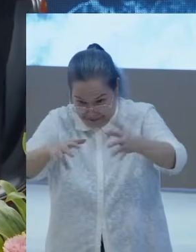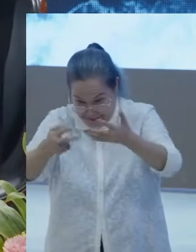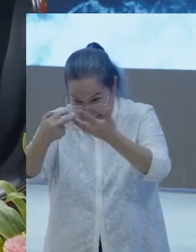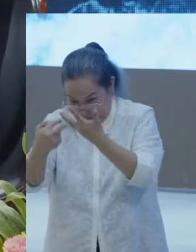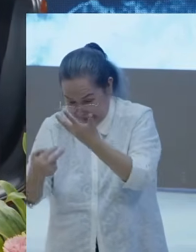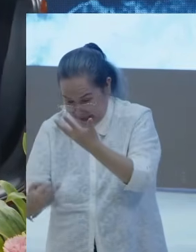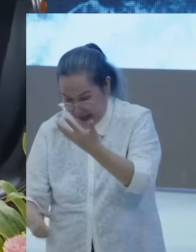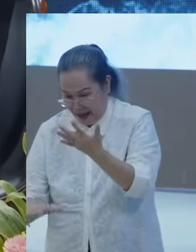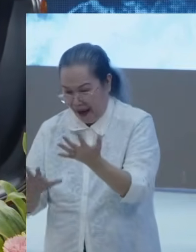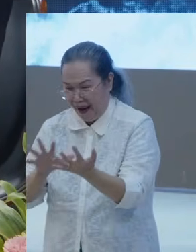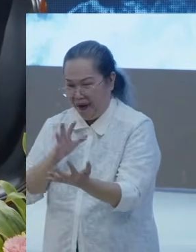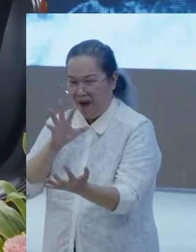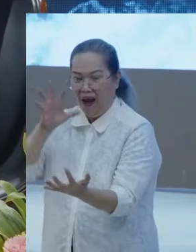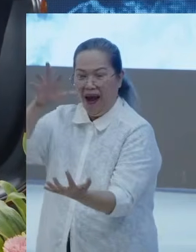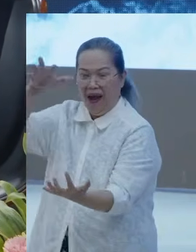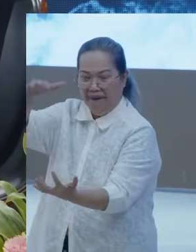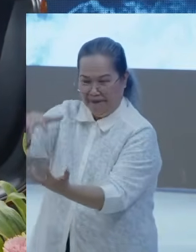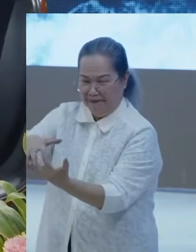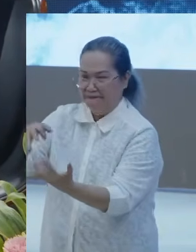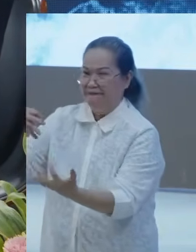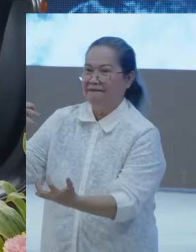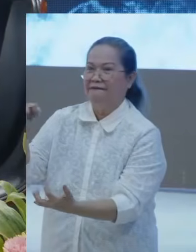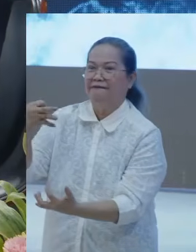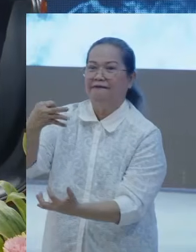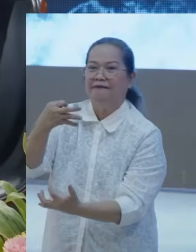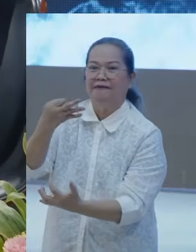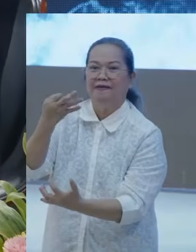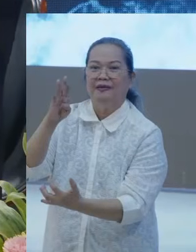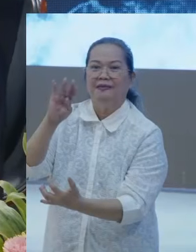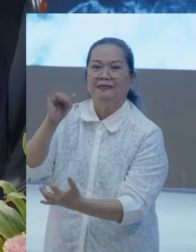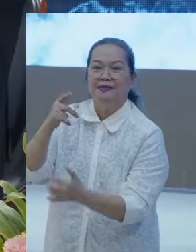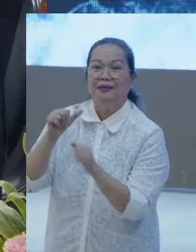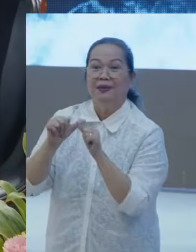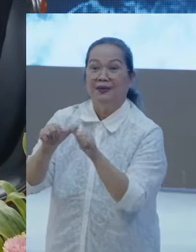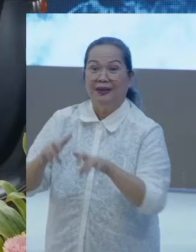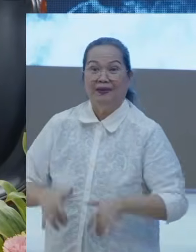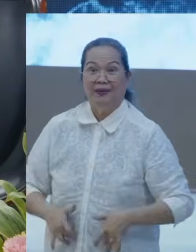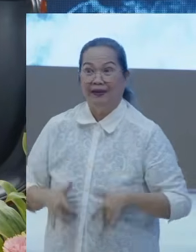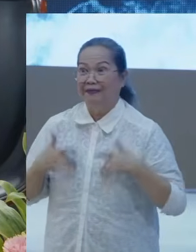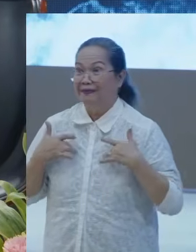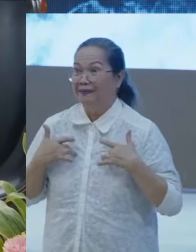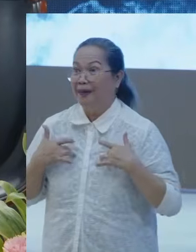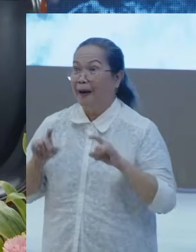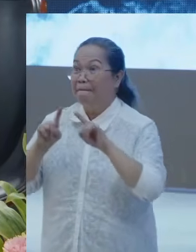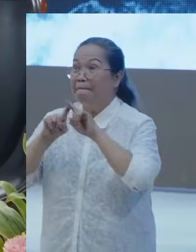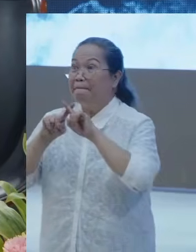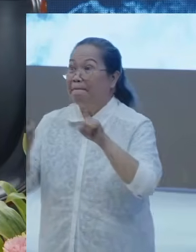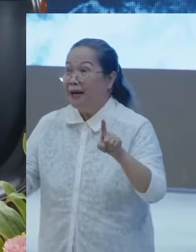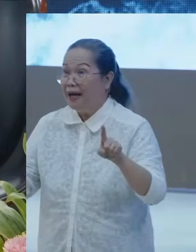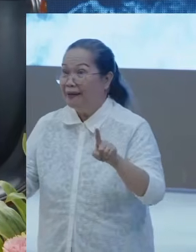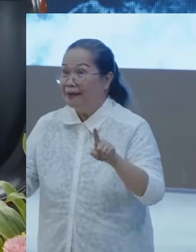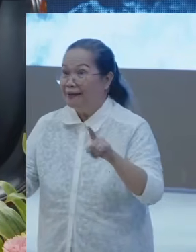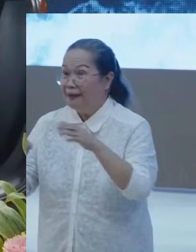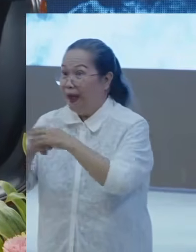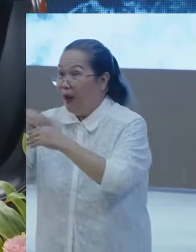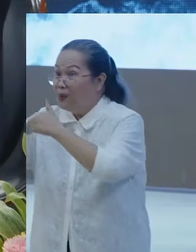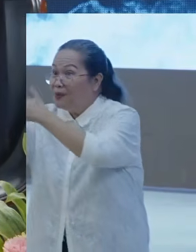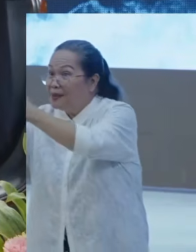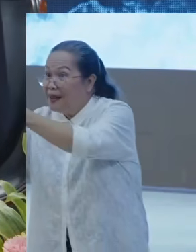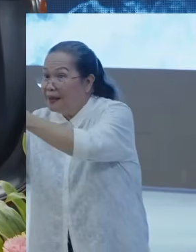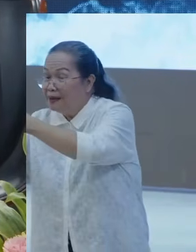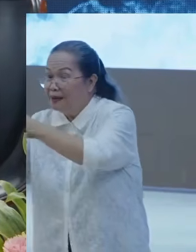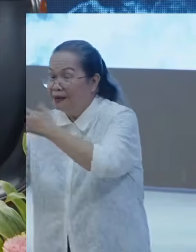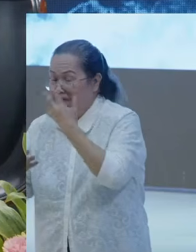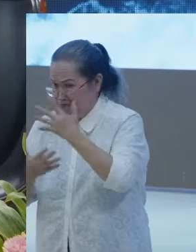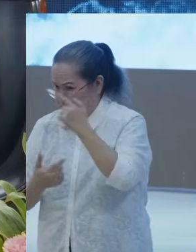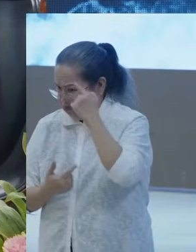Nilamon ng isang malaking isda at nanatiling buhay. Pero to the outside world, parang siya ay